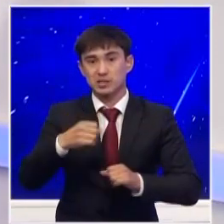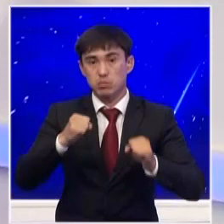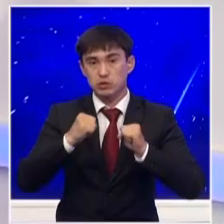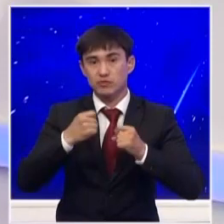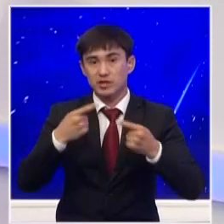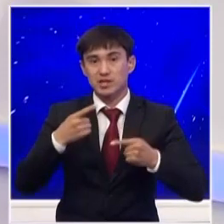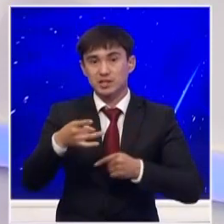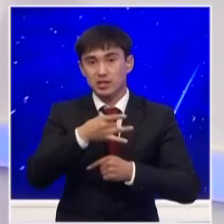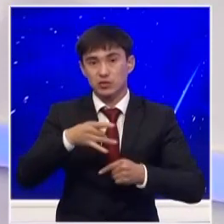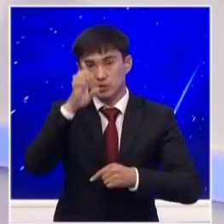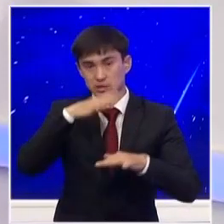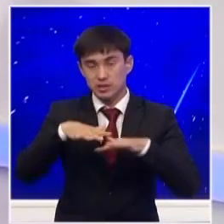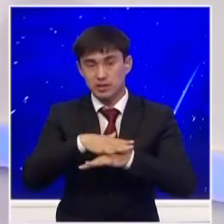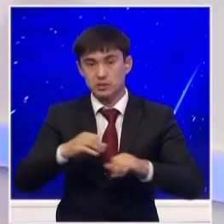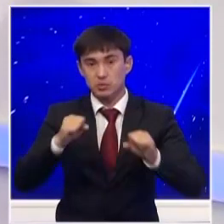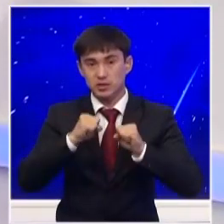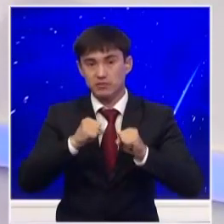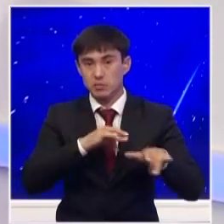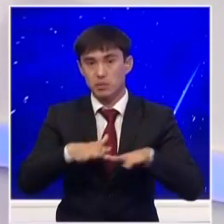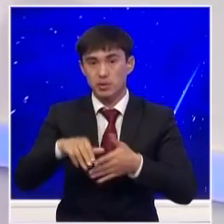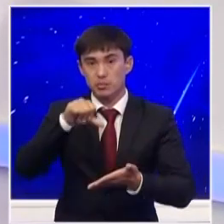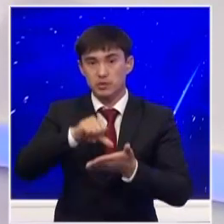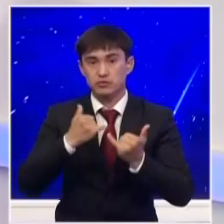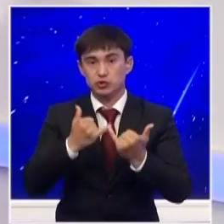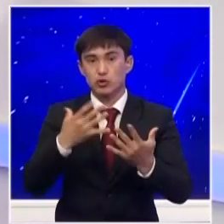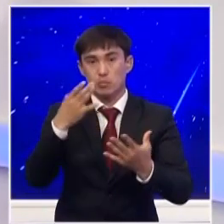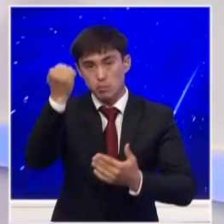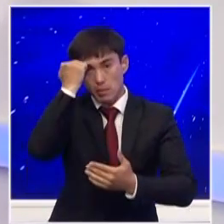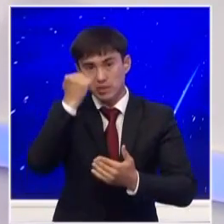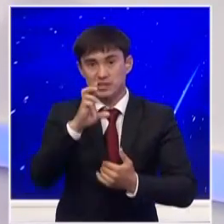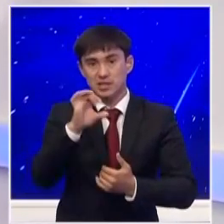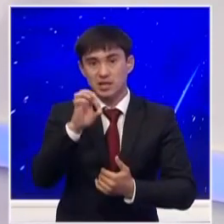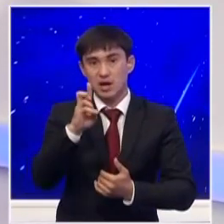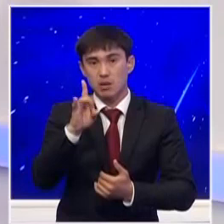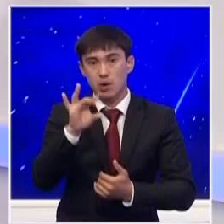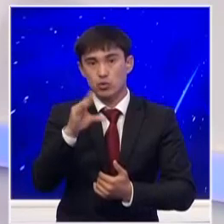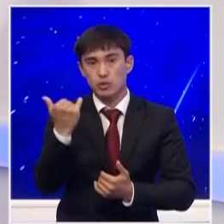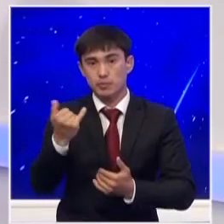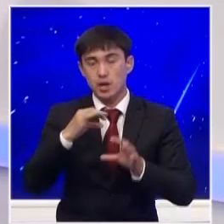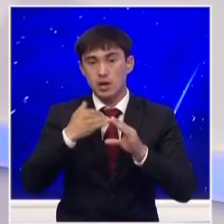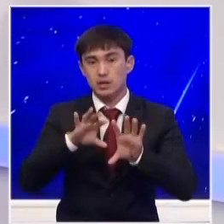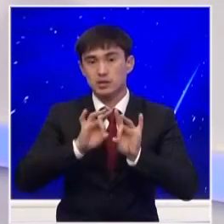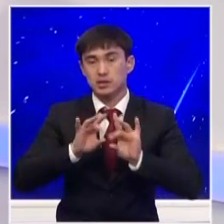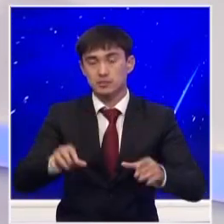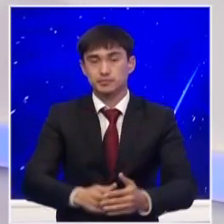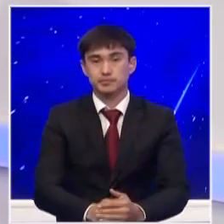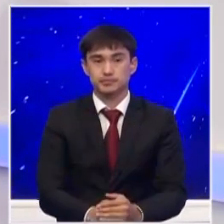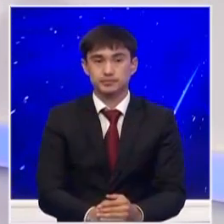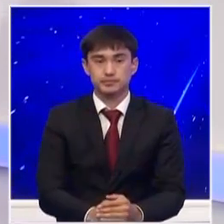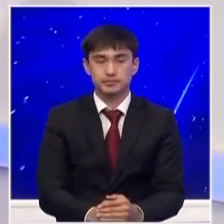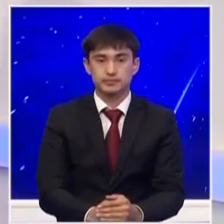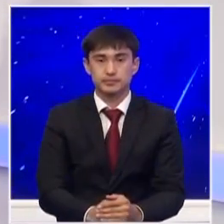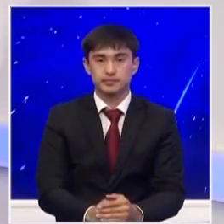борцов из разных регионов страны. Спортивное мероприятие посвящено памяти Сатая Аккабакулы. Подробнее далее в нашем